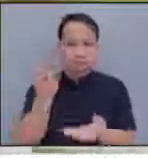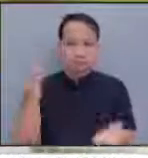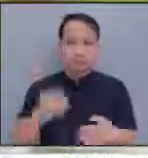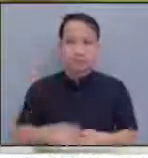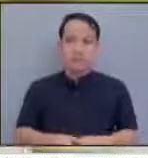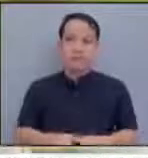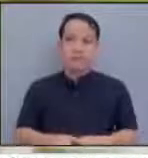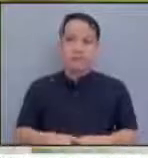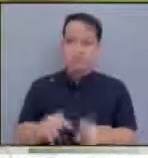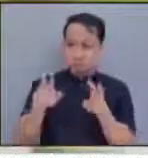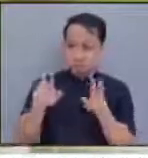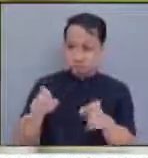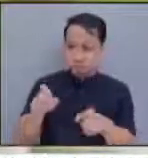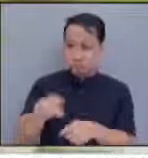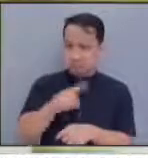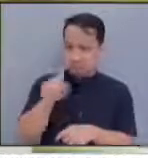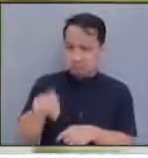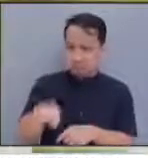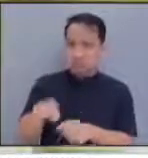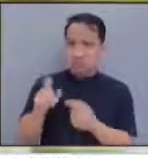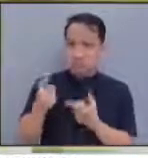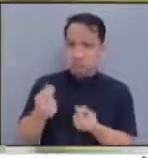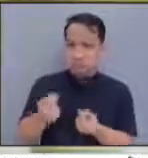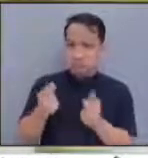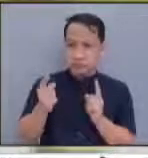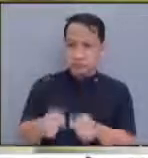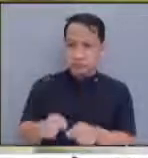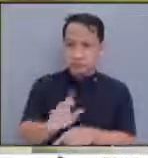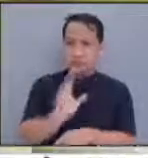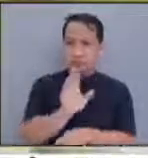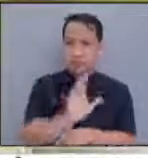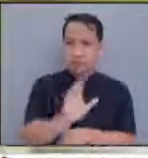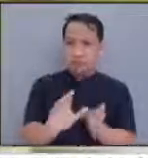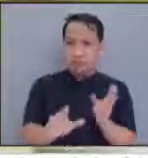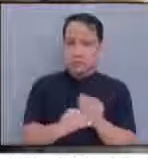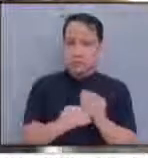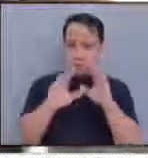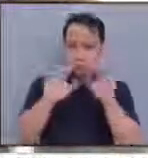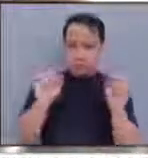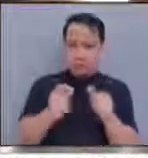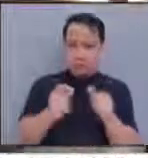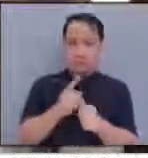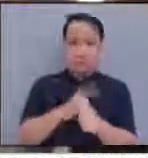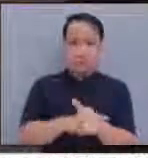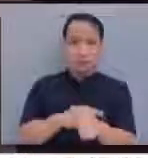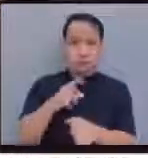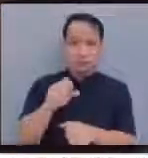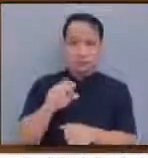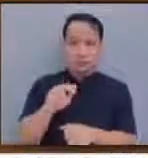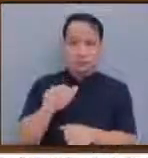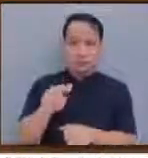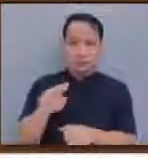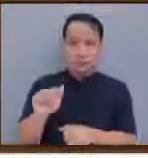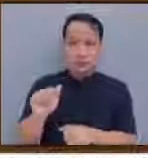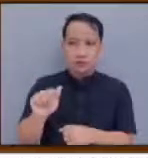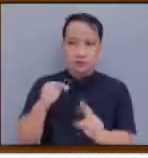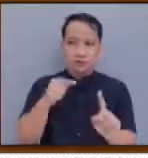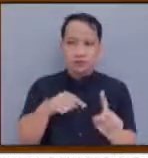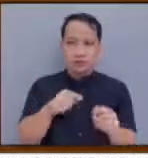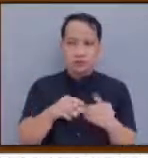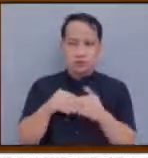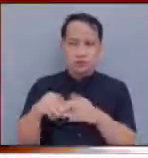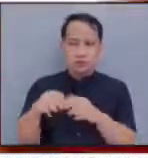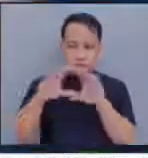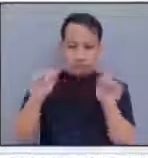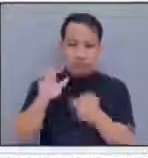ng marami, natutupad nga ba ang mga ipinapangako ng presidente tuwing unang SONA? Sa ilalim ng pamumuno ni dating Pangulong